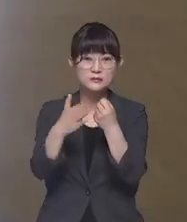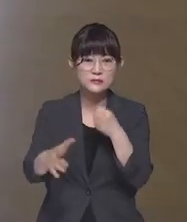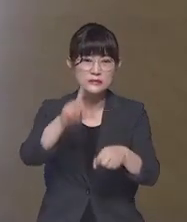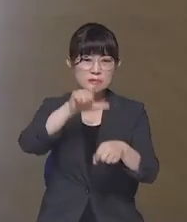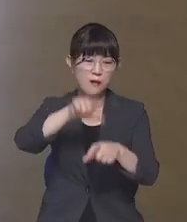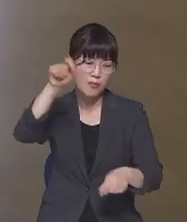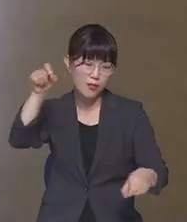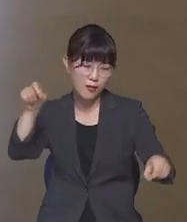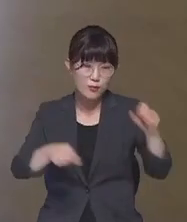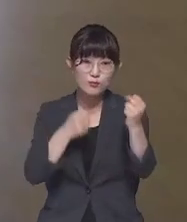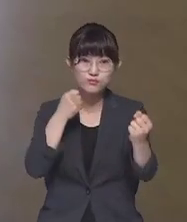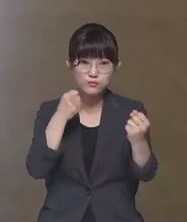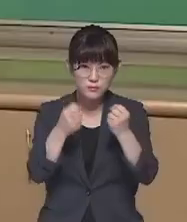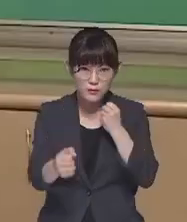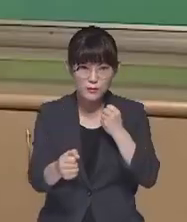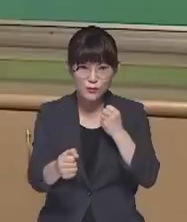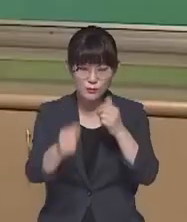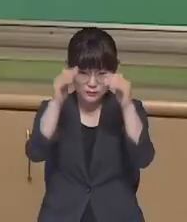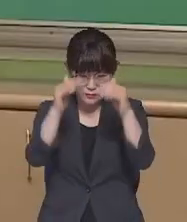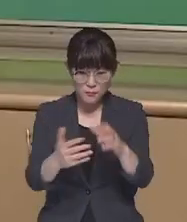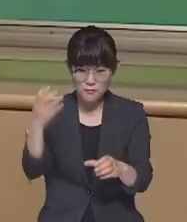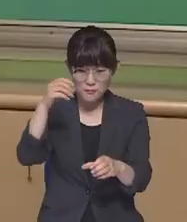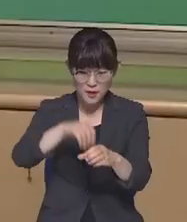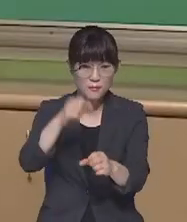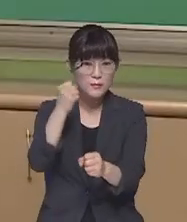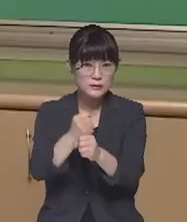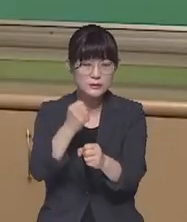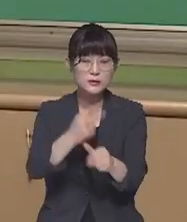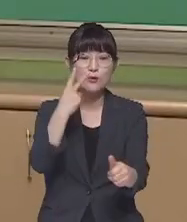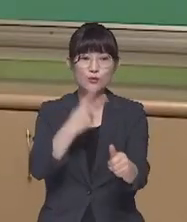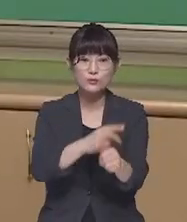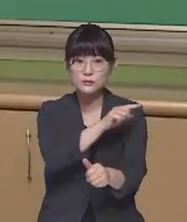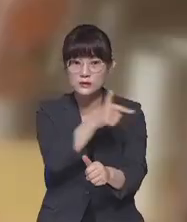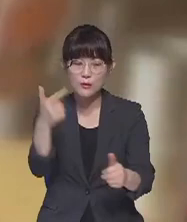시간이 걸리더라도 이 같은 내용을 반영해 교육